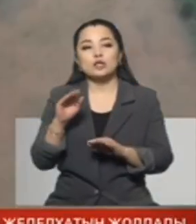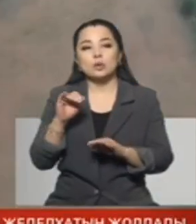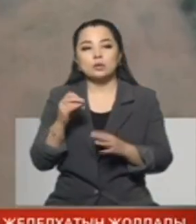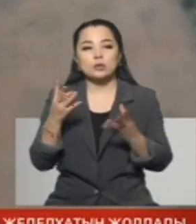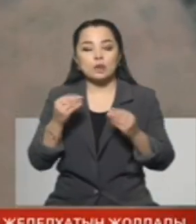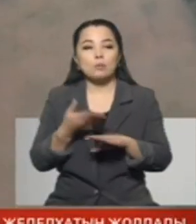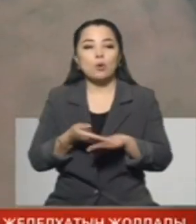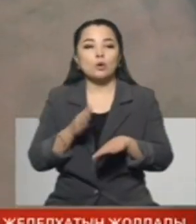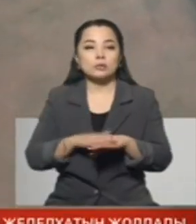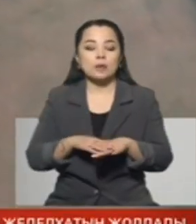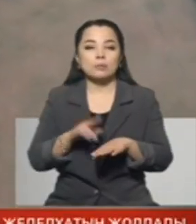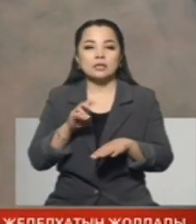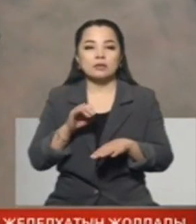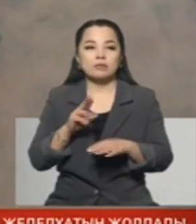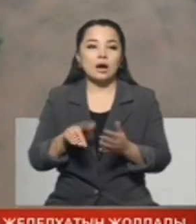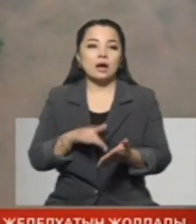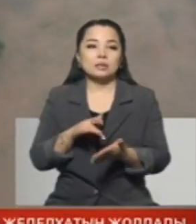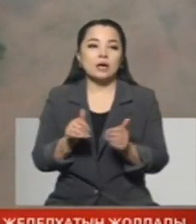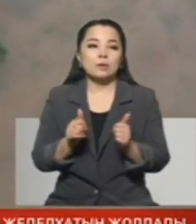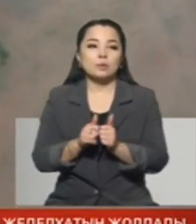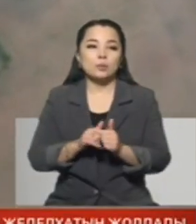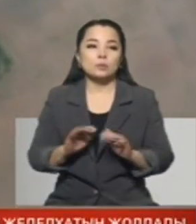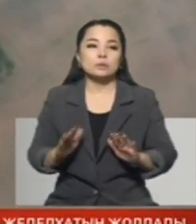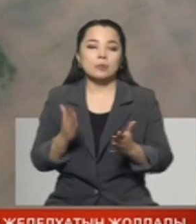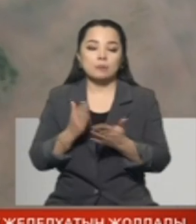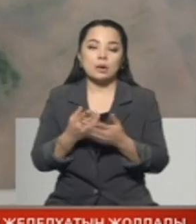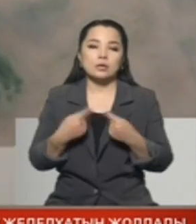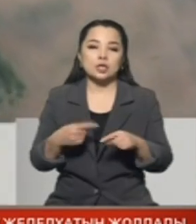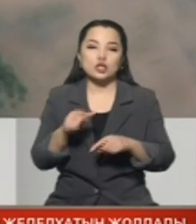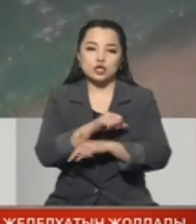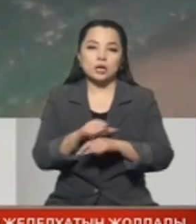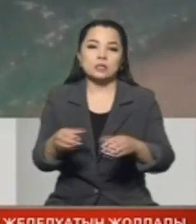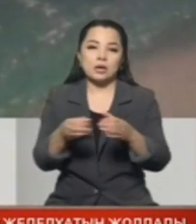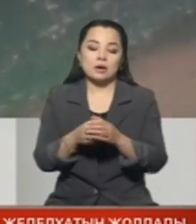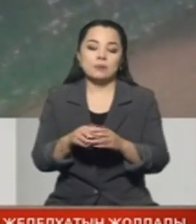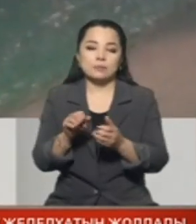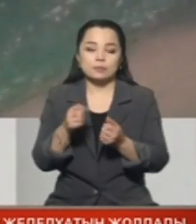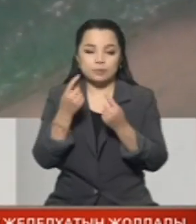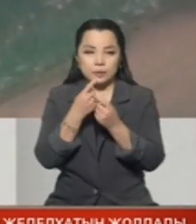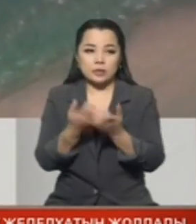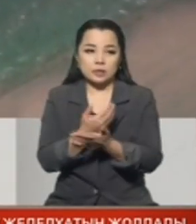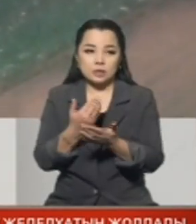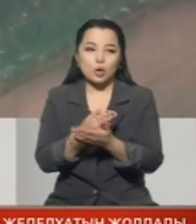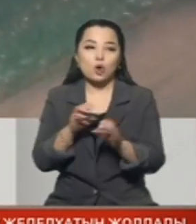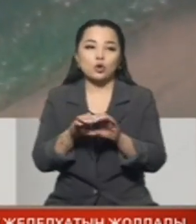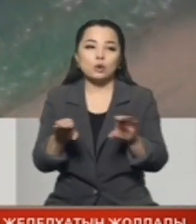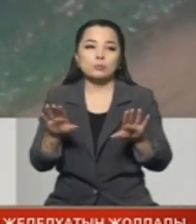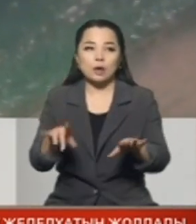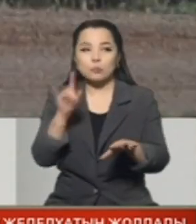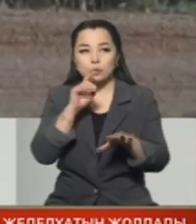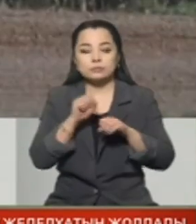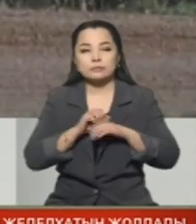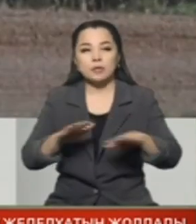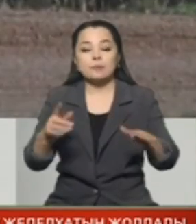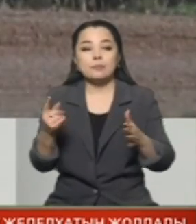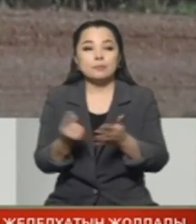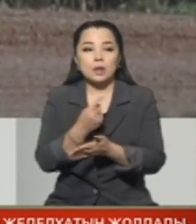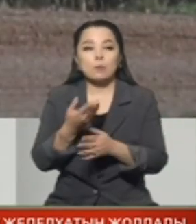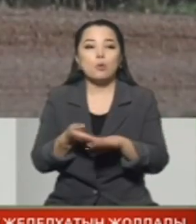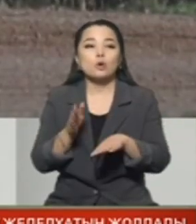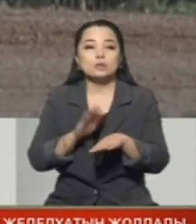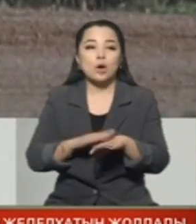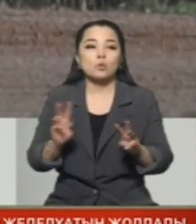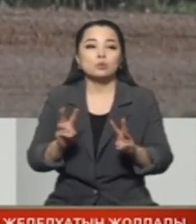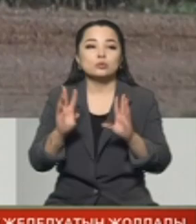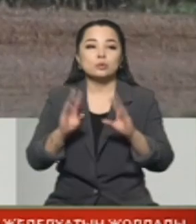күні Польшаның Пневы қаласының маңында болған. Кейбір шетелдік басылымдардың мәліметінше құбырдан мұнай төгілгенін алғаш болып Польшаның